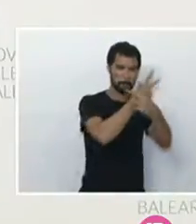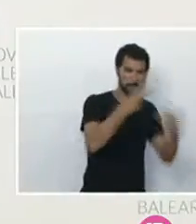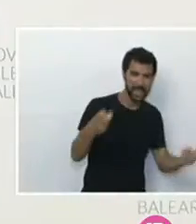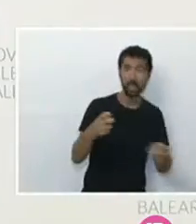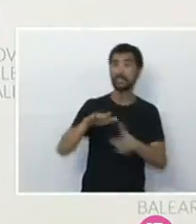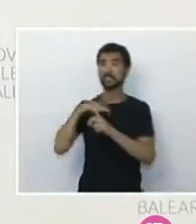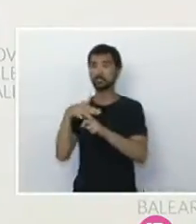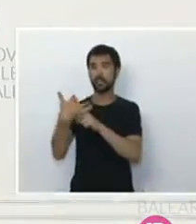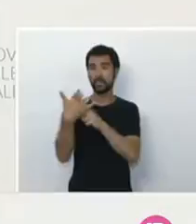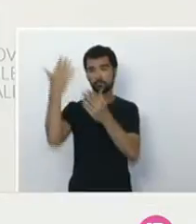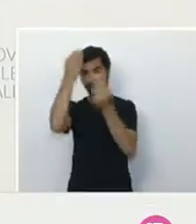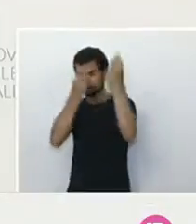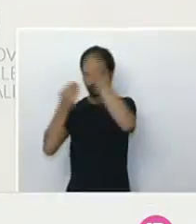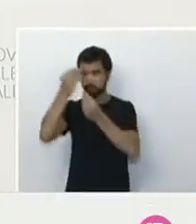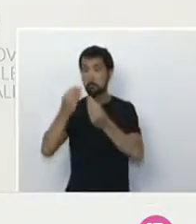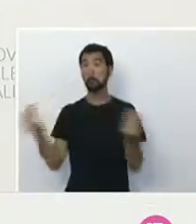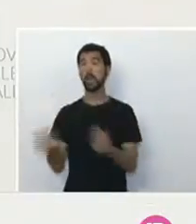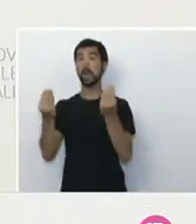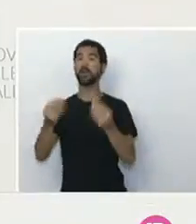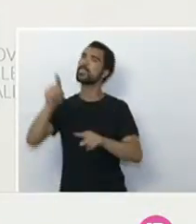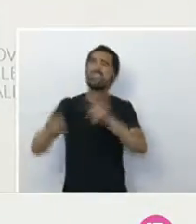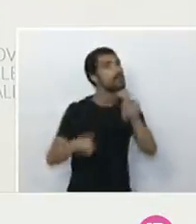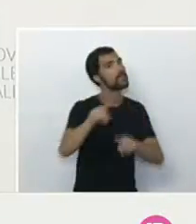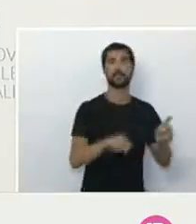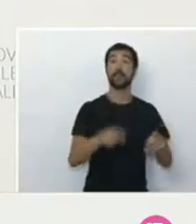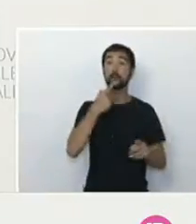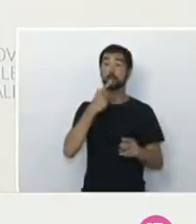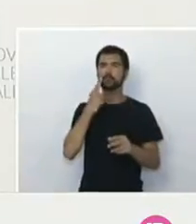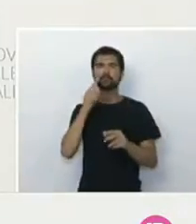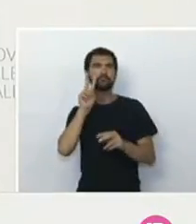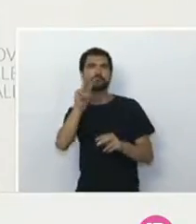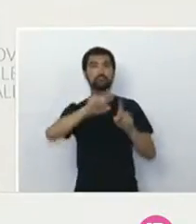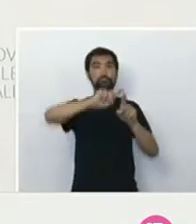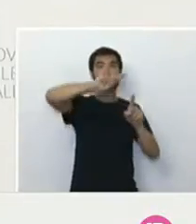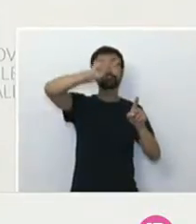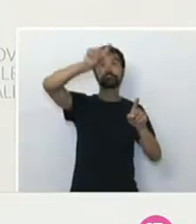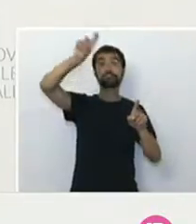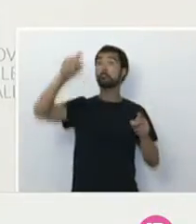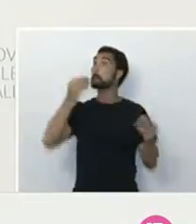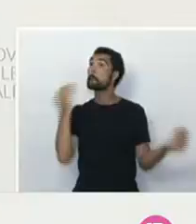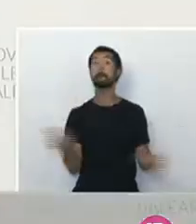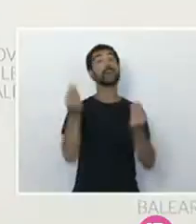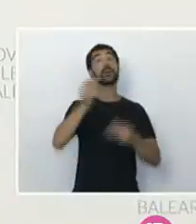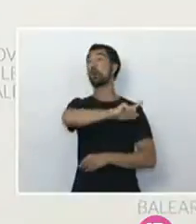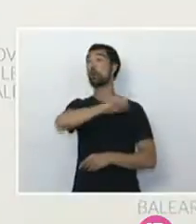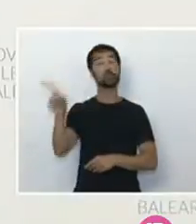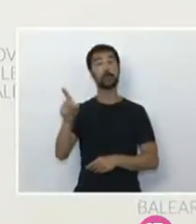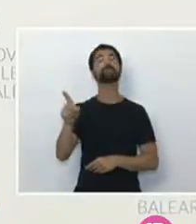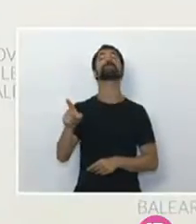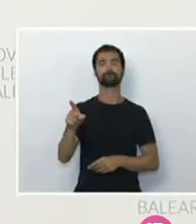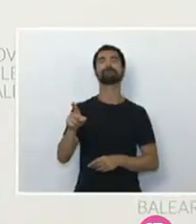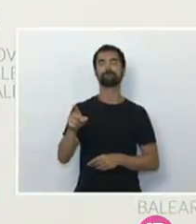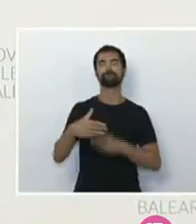Si les xifres de contagis no evolucionen positivament en els propers dies, en